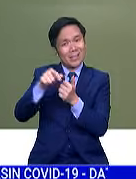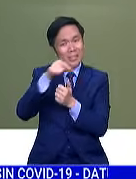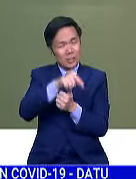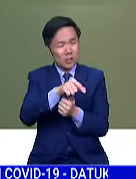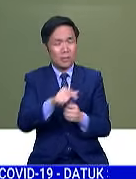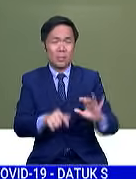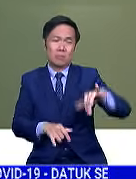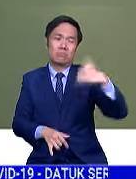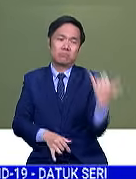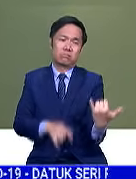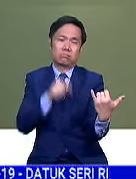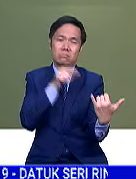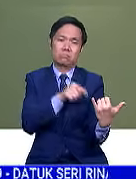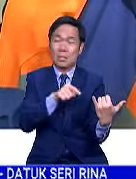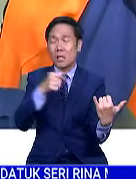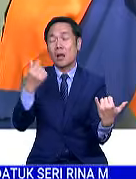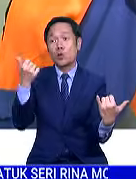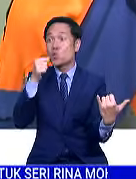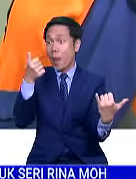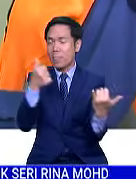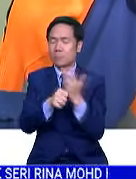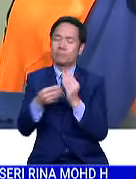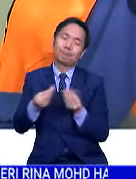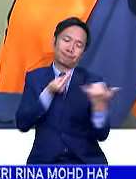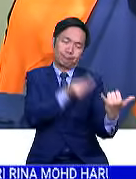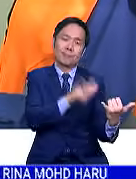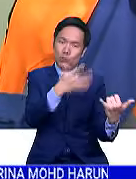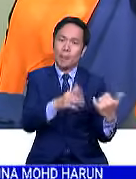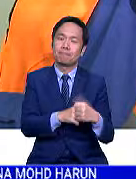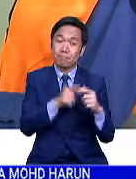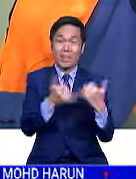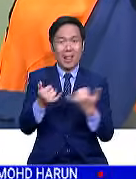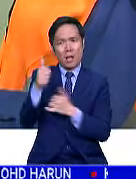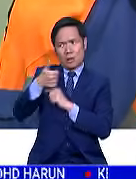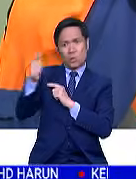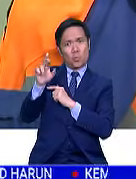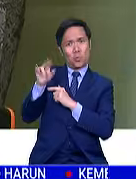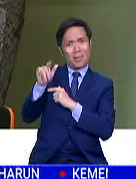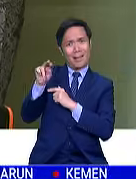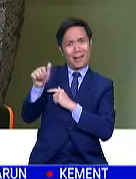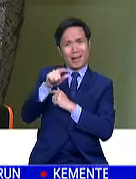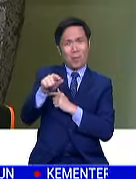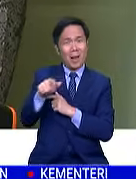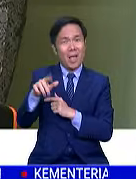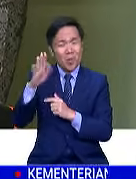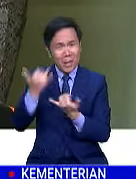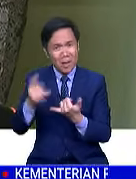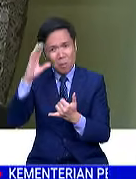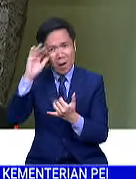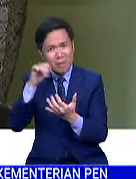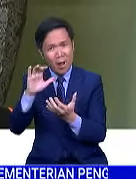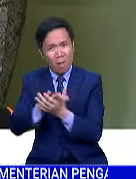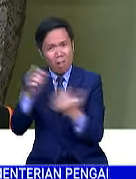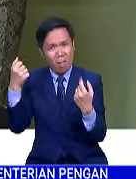pesakit terlantar telah diserahkan kepada mangsa. Tegas Datuk Seri Rina, pihaknya memandang serius isu keganasan rumah tangga